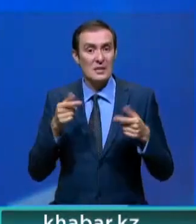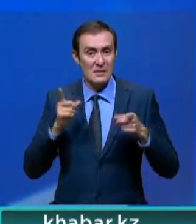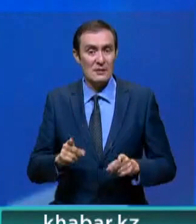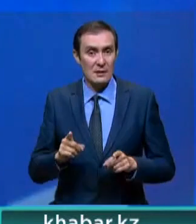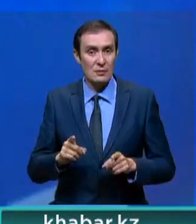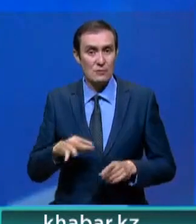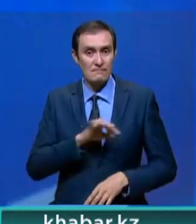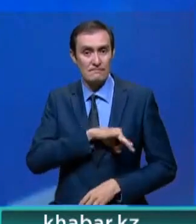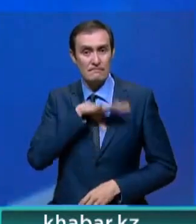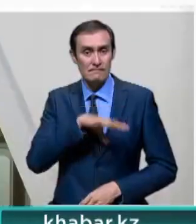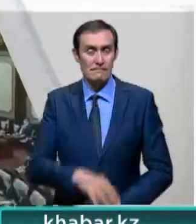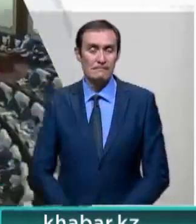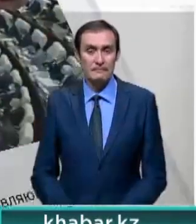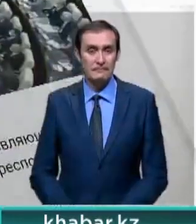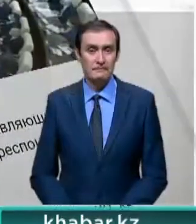накипело.